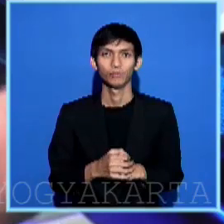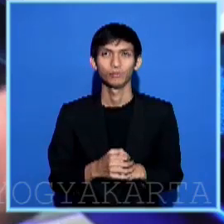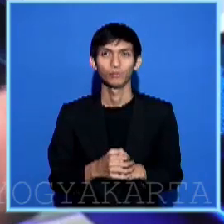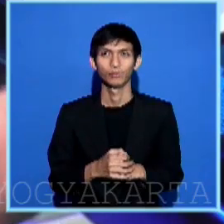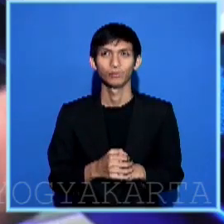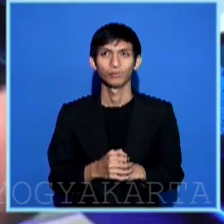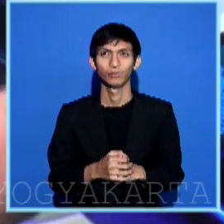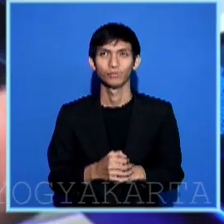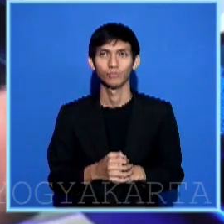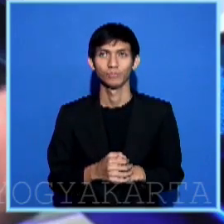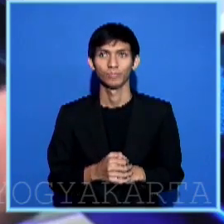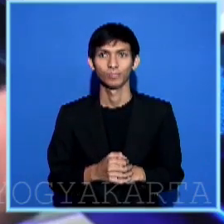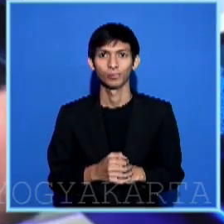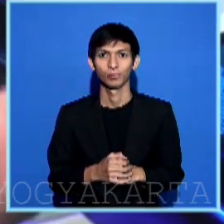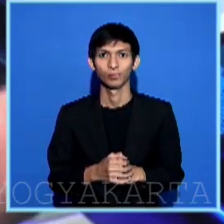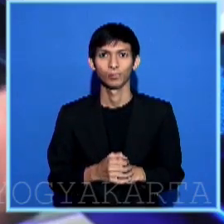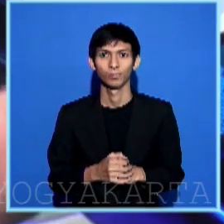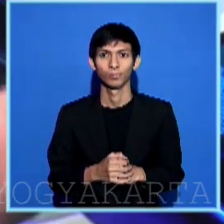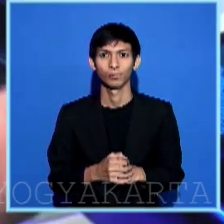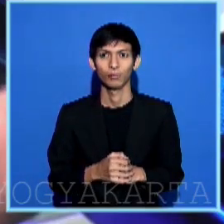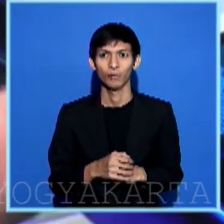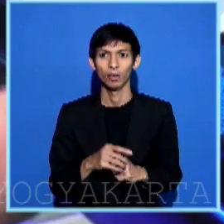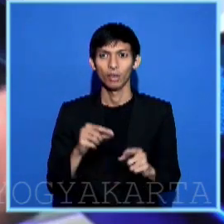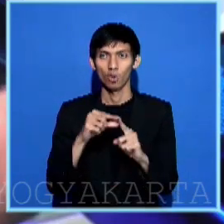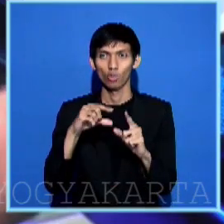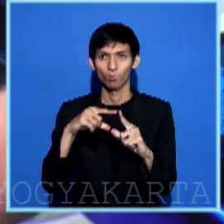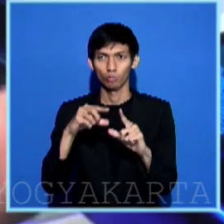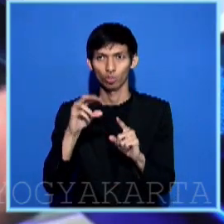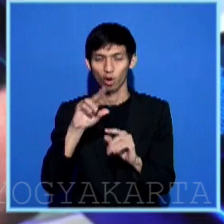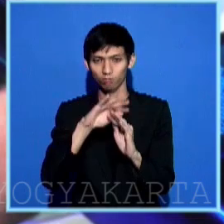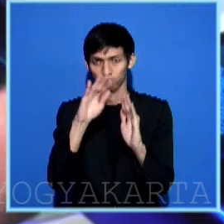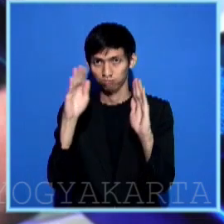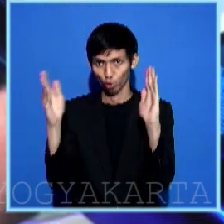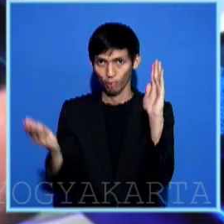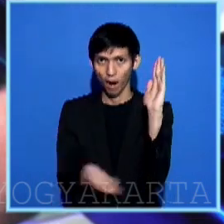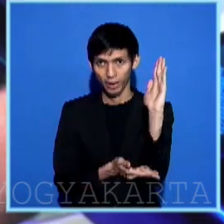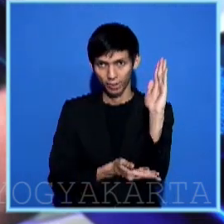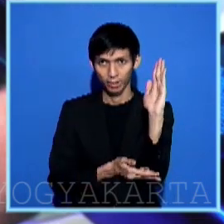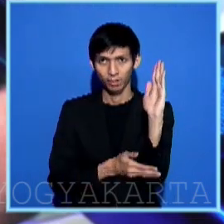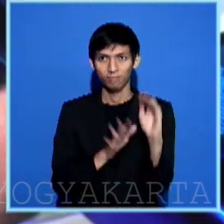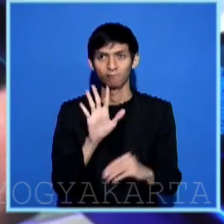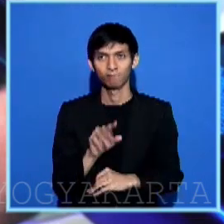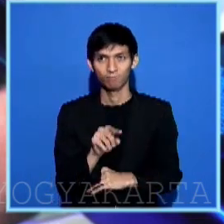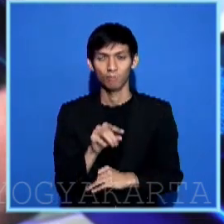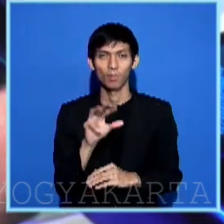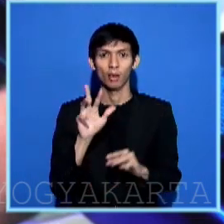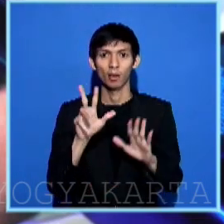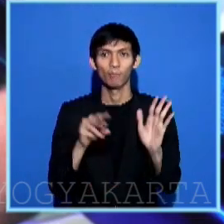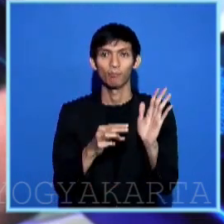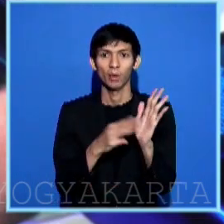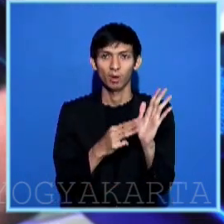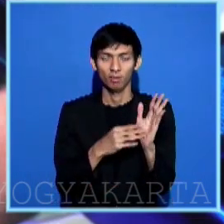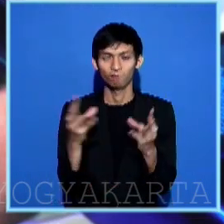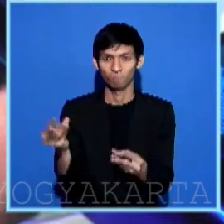memasuki pekan pertama gelaran kop 28 di Dubai 57 miliar dolar berhasil digalang untuk membiayai